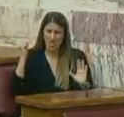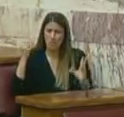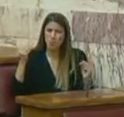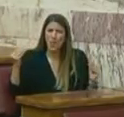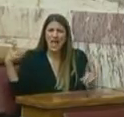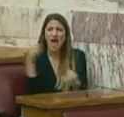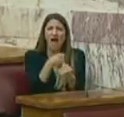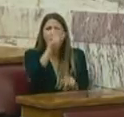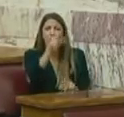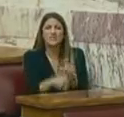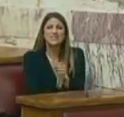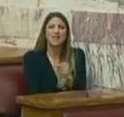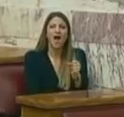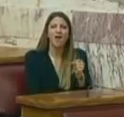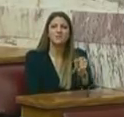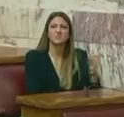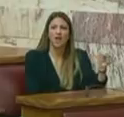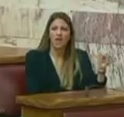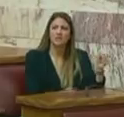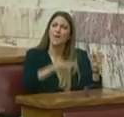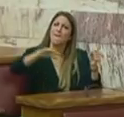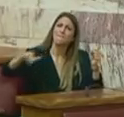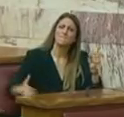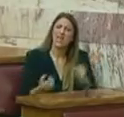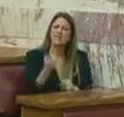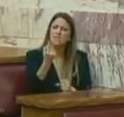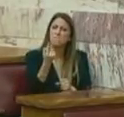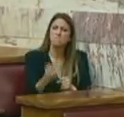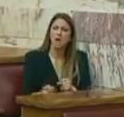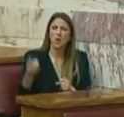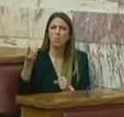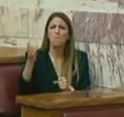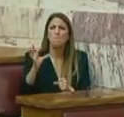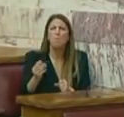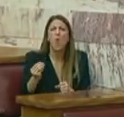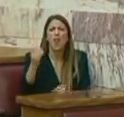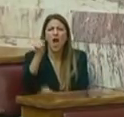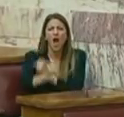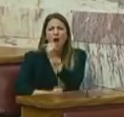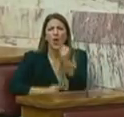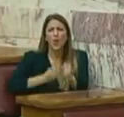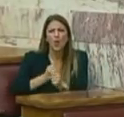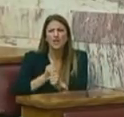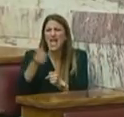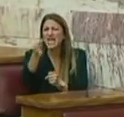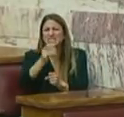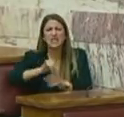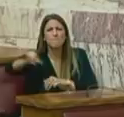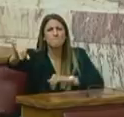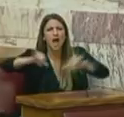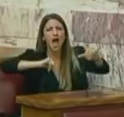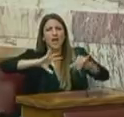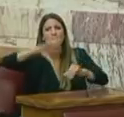αγωνιστές της αριστεράς που πέρασαν το μισό και πάνω του βίου τους στα ξερονήσια και στις